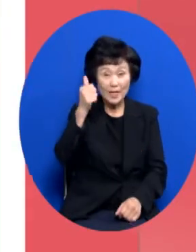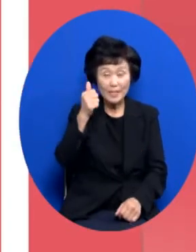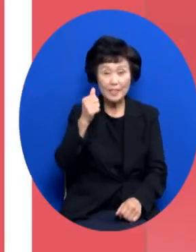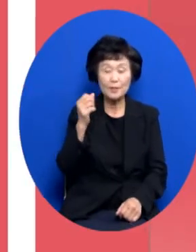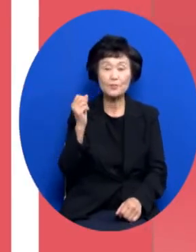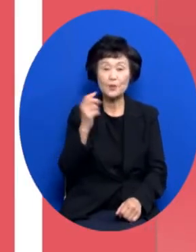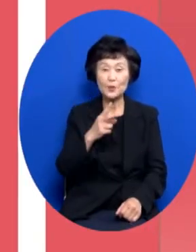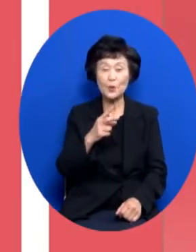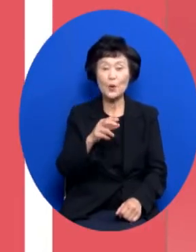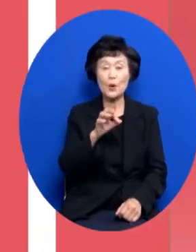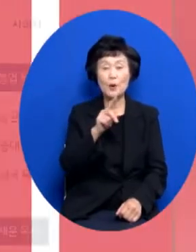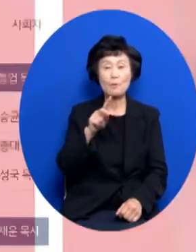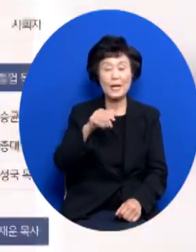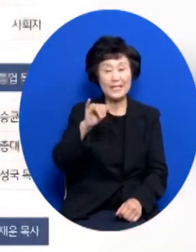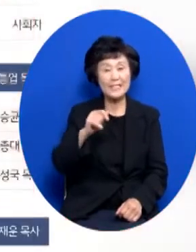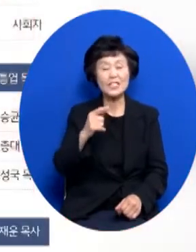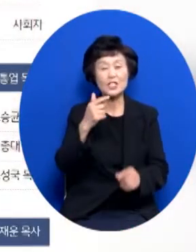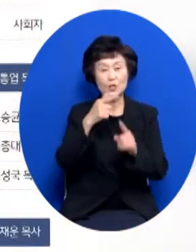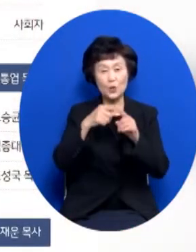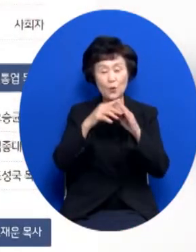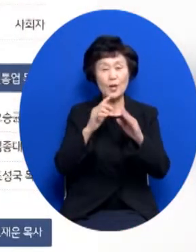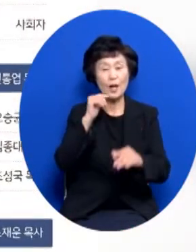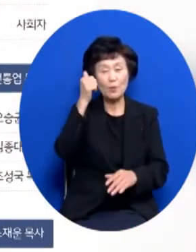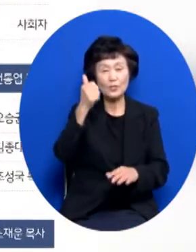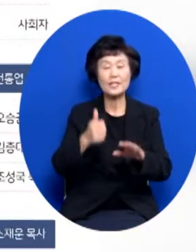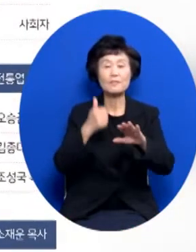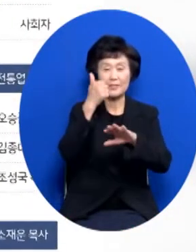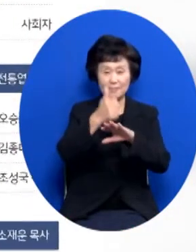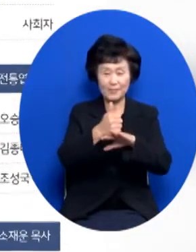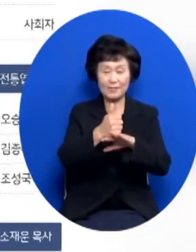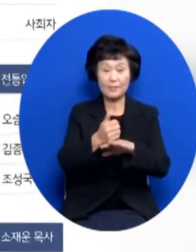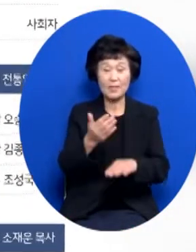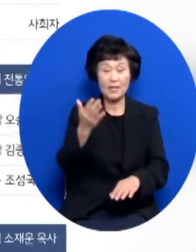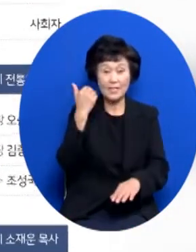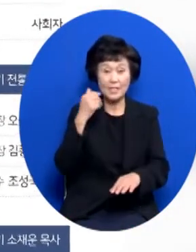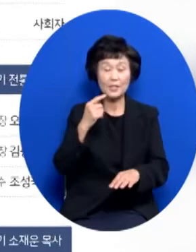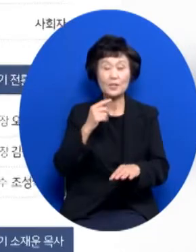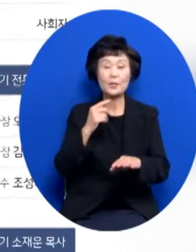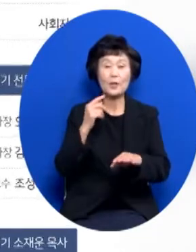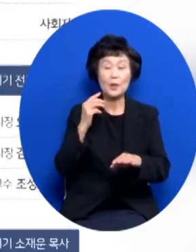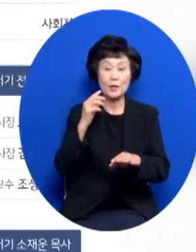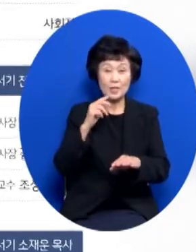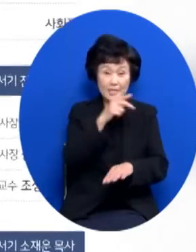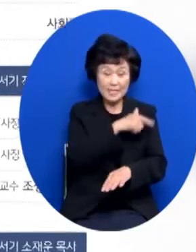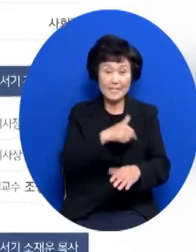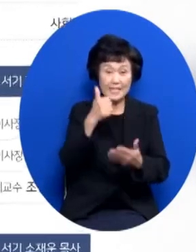만민교의 김종대 목사가 취임했습니다 이어 직전 이사장과 이사에게 감사패를 전달했습니다